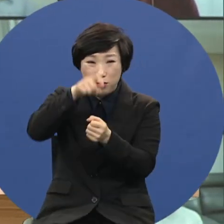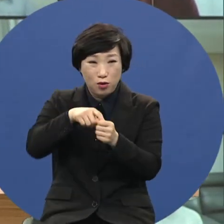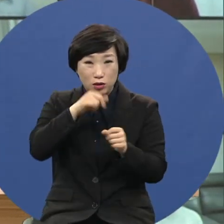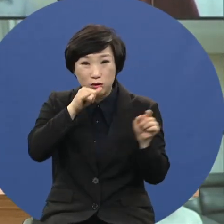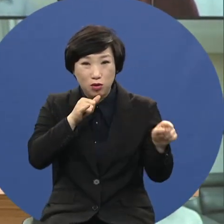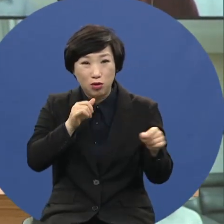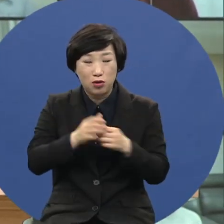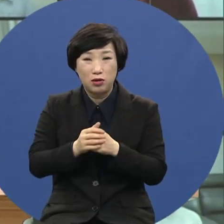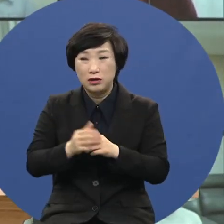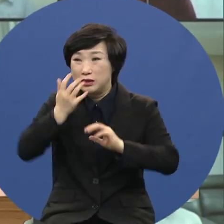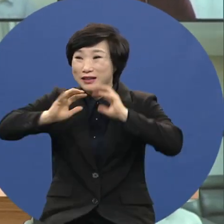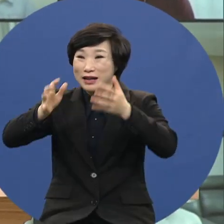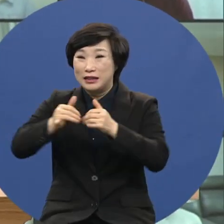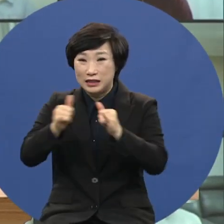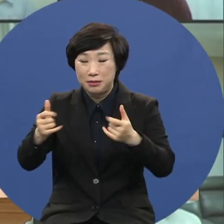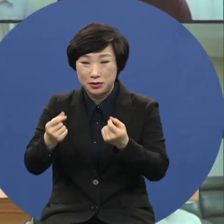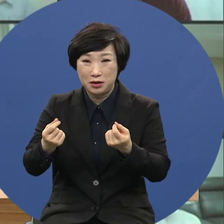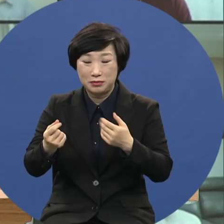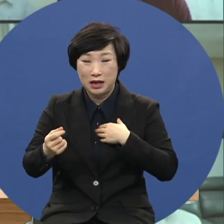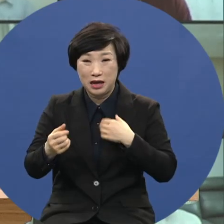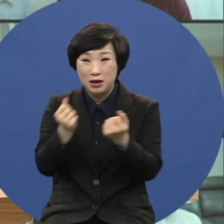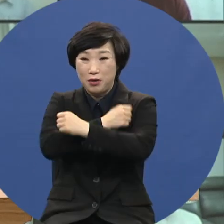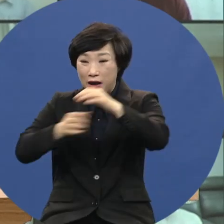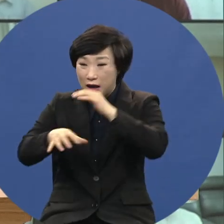만들어 이스라엘 백성처럼